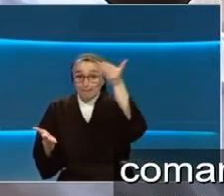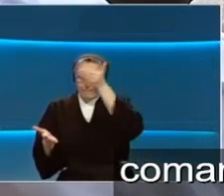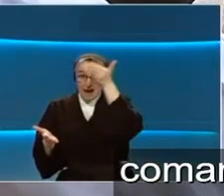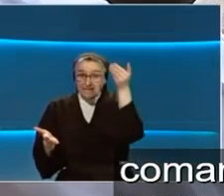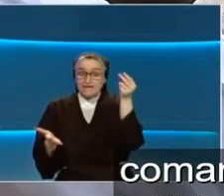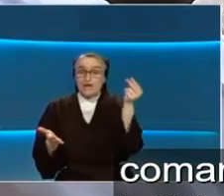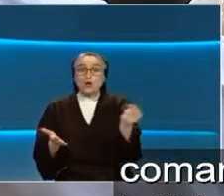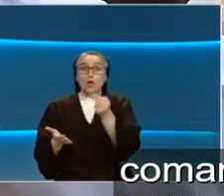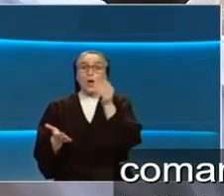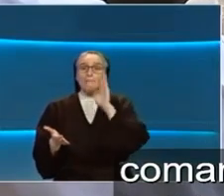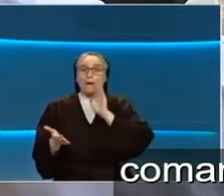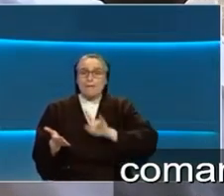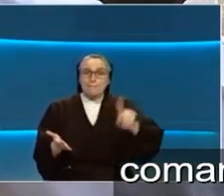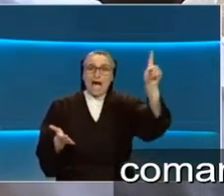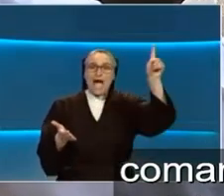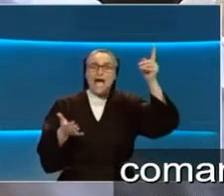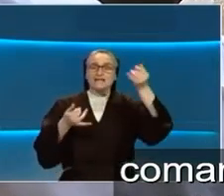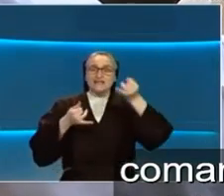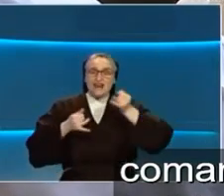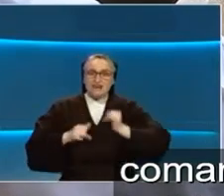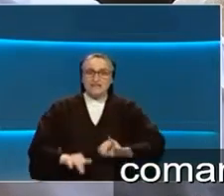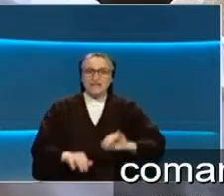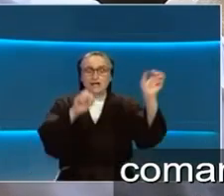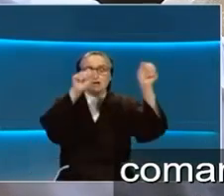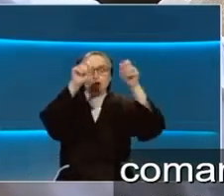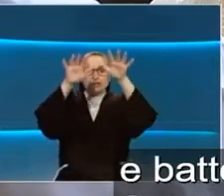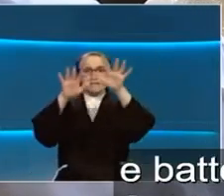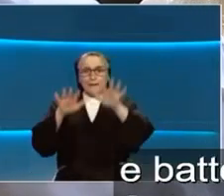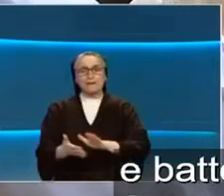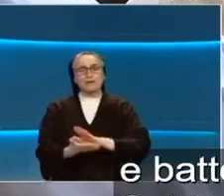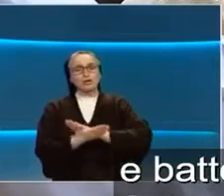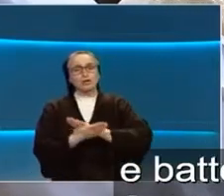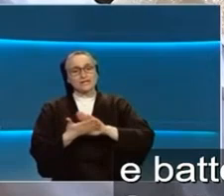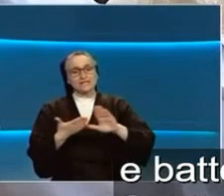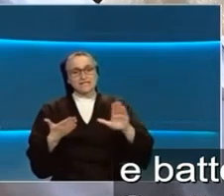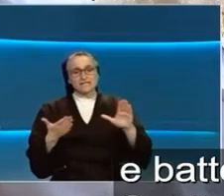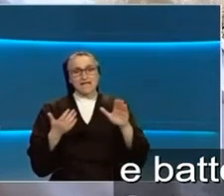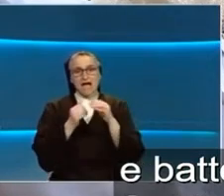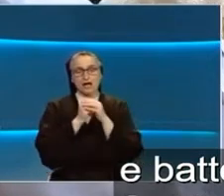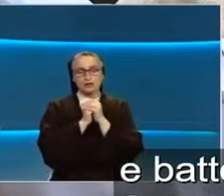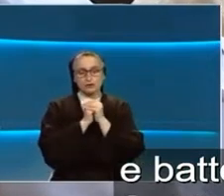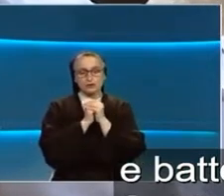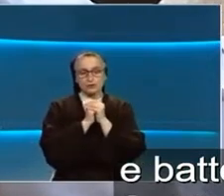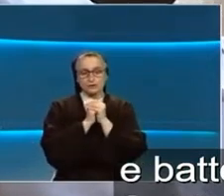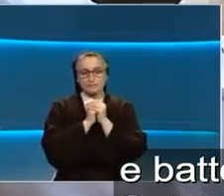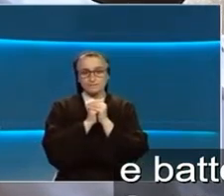battezzandoli nel nome del Padre e del Figlio e dello Spirito Santo.